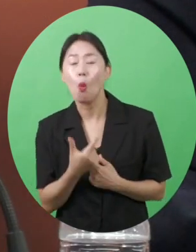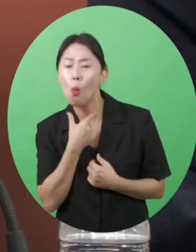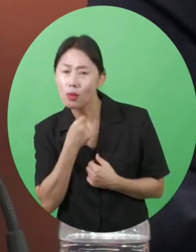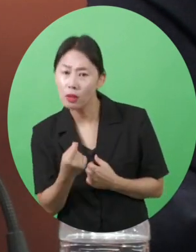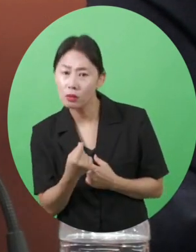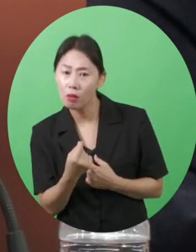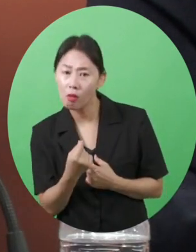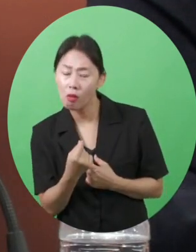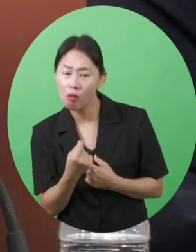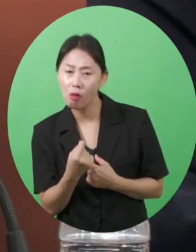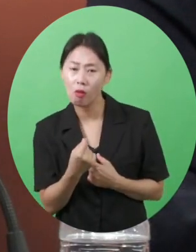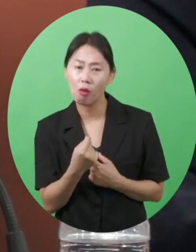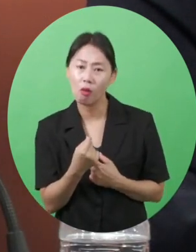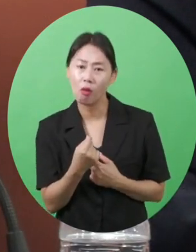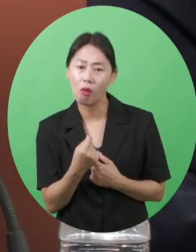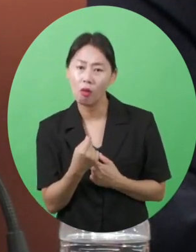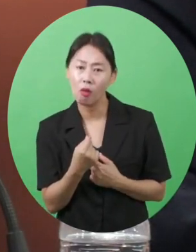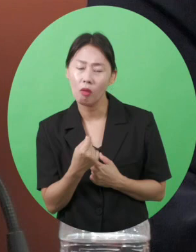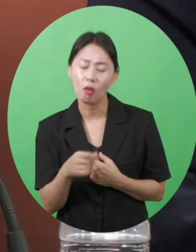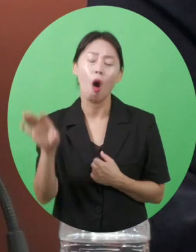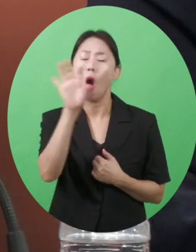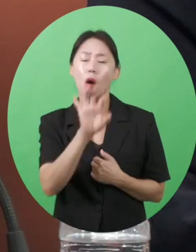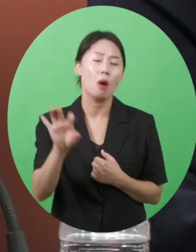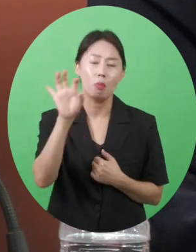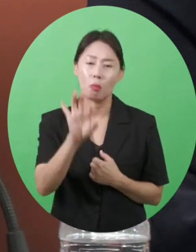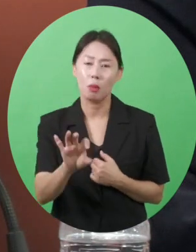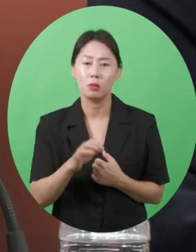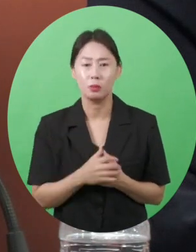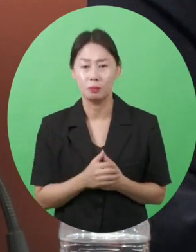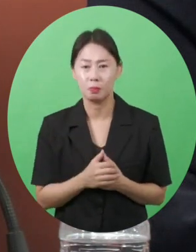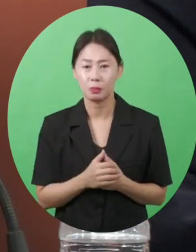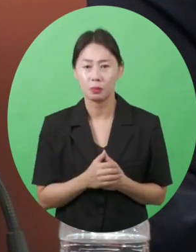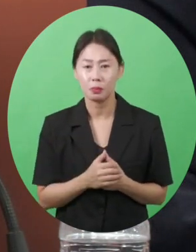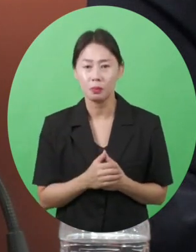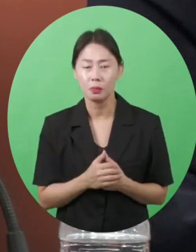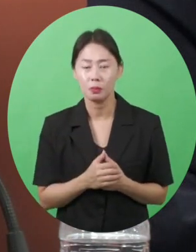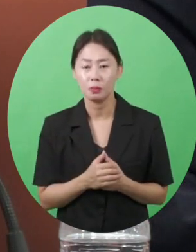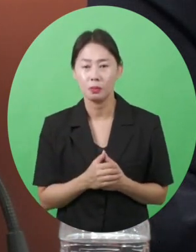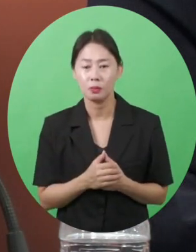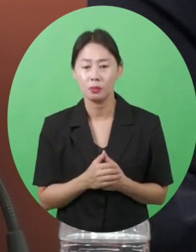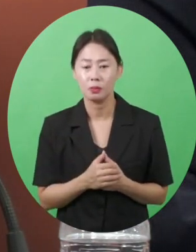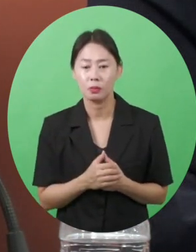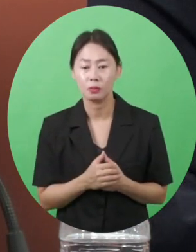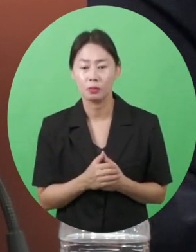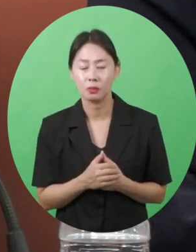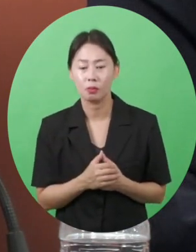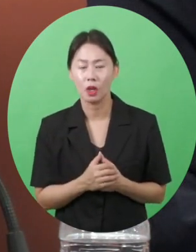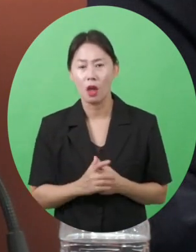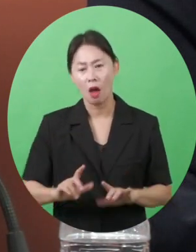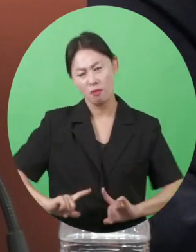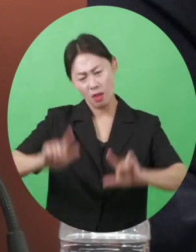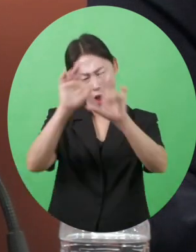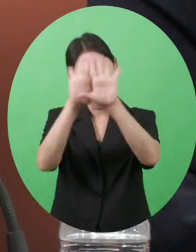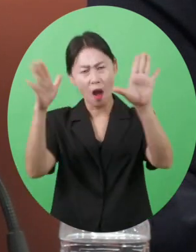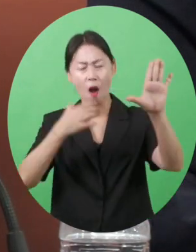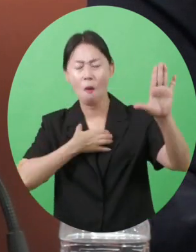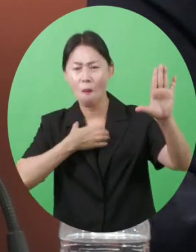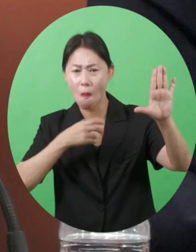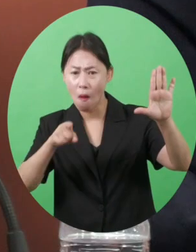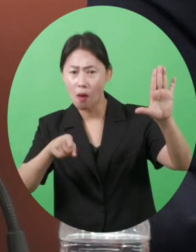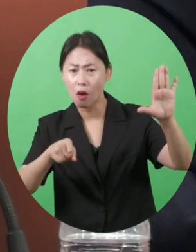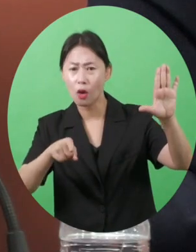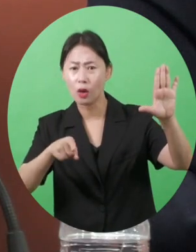같은 비교가 반복하고 있습니다. 이런 기후위기에 대한 심각성을